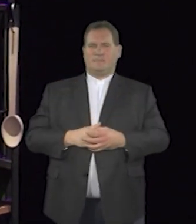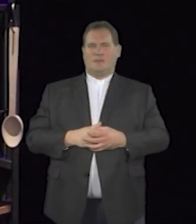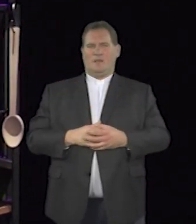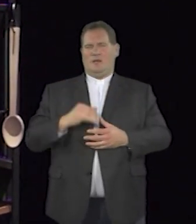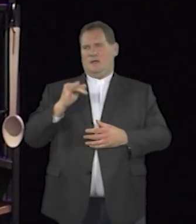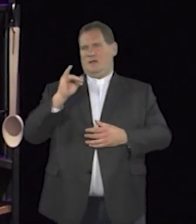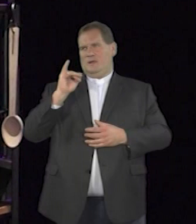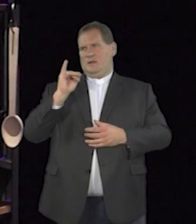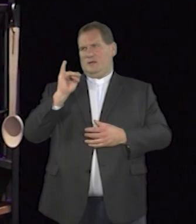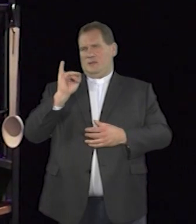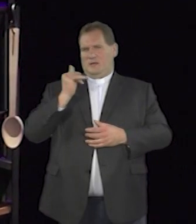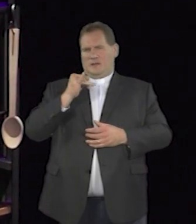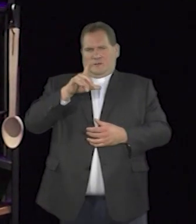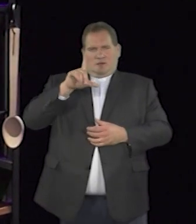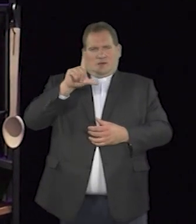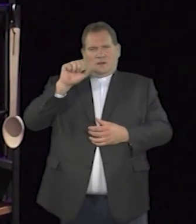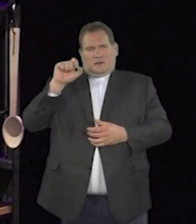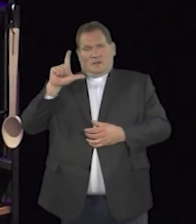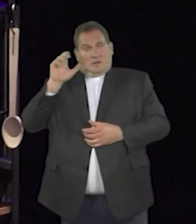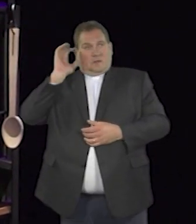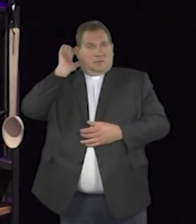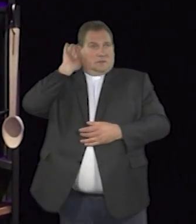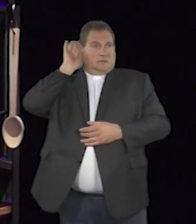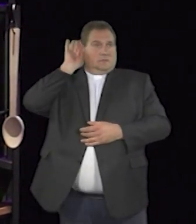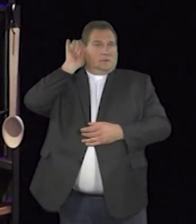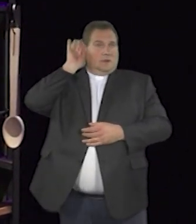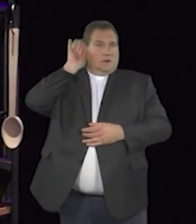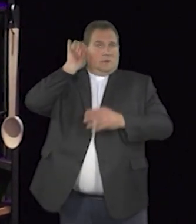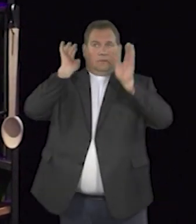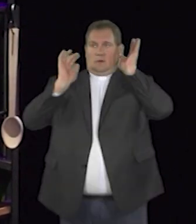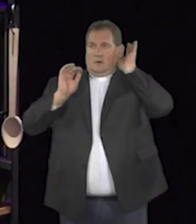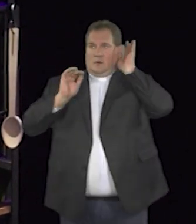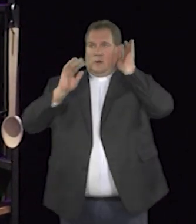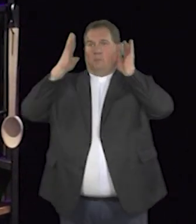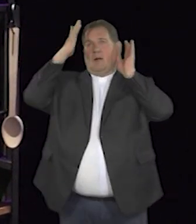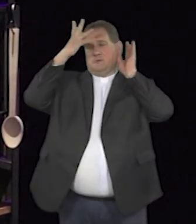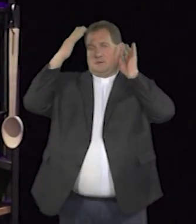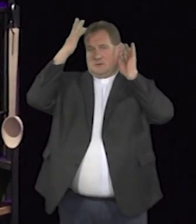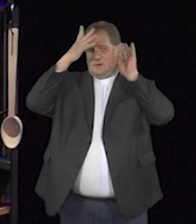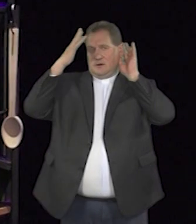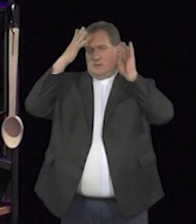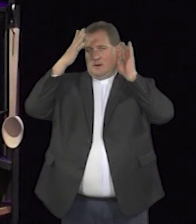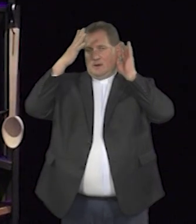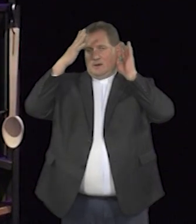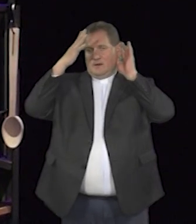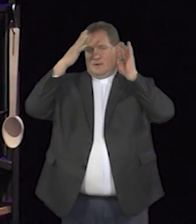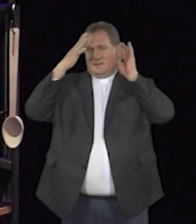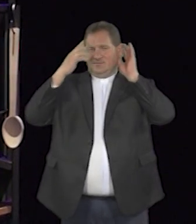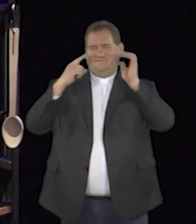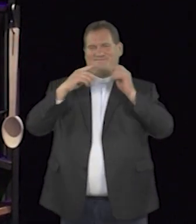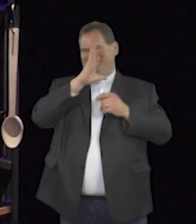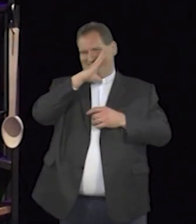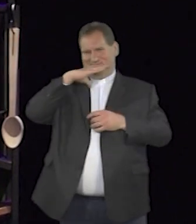Jak się Lala zasłuchała, jak się rozmarzyła. Na jej licu słodka minka wreszcie